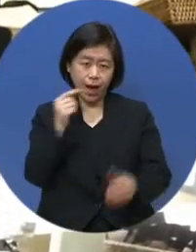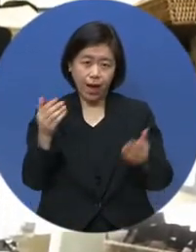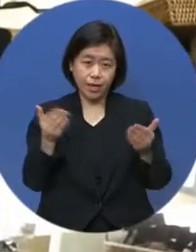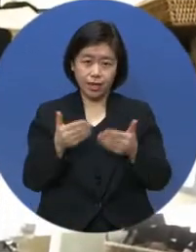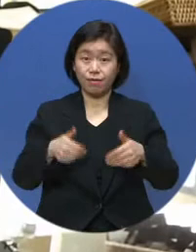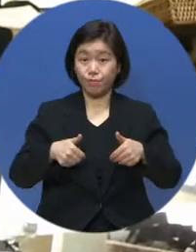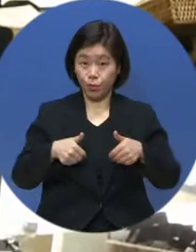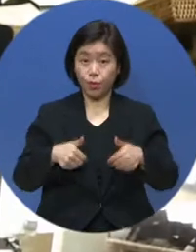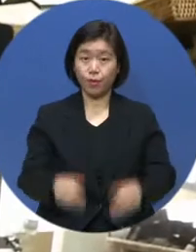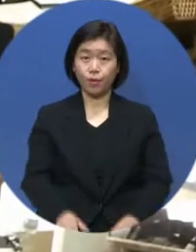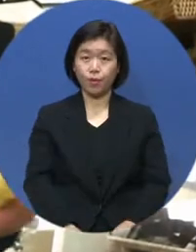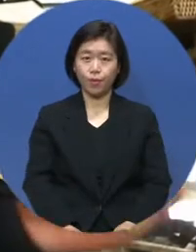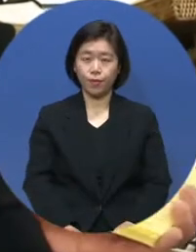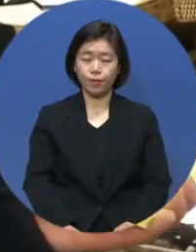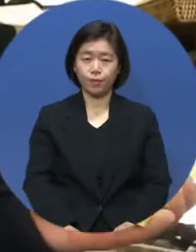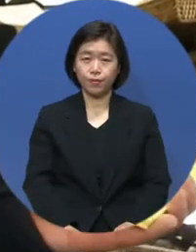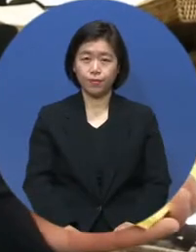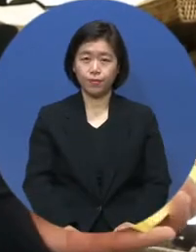더